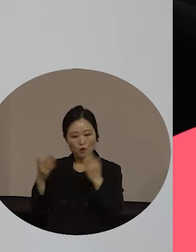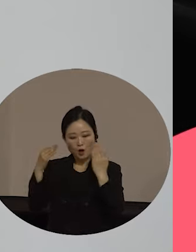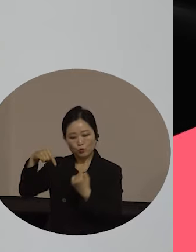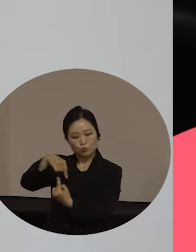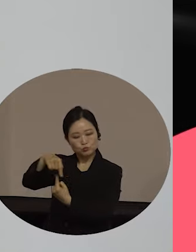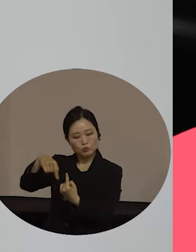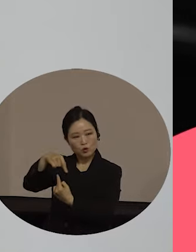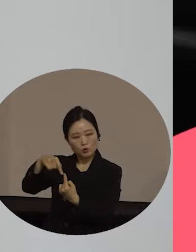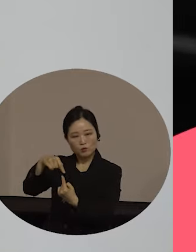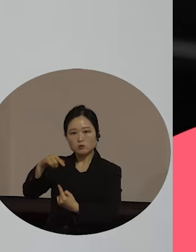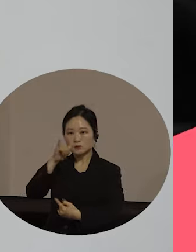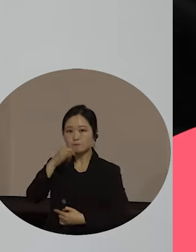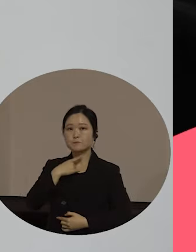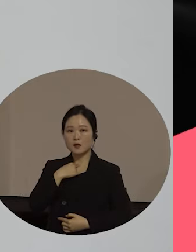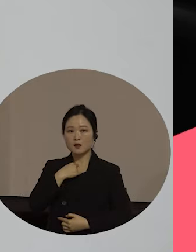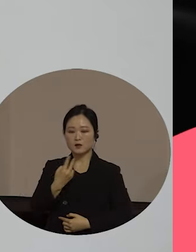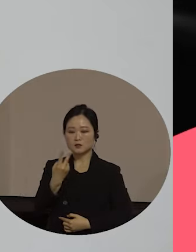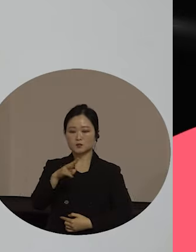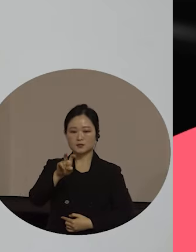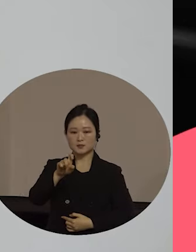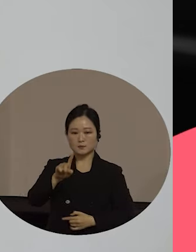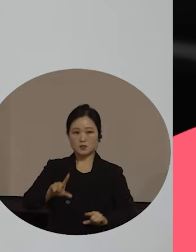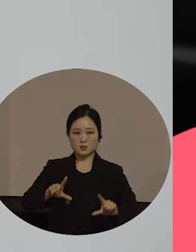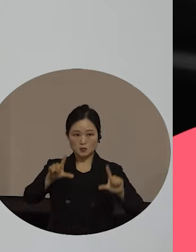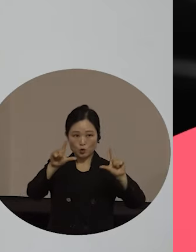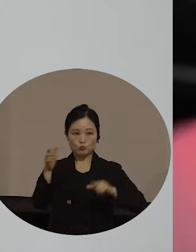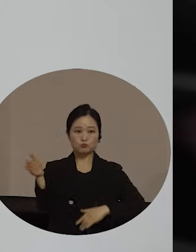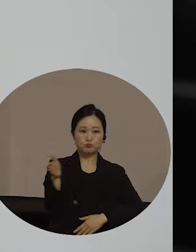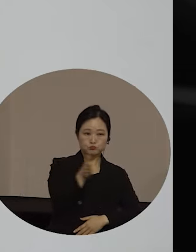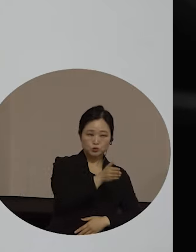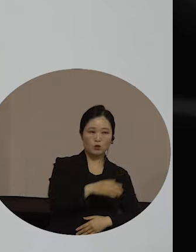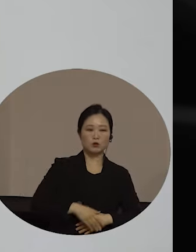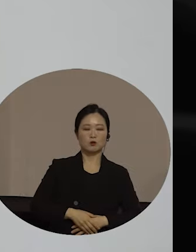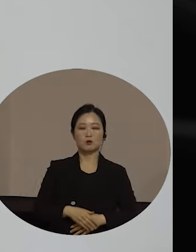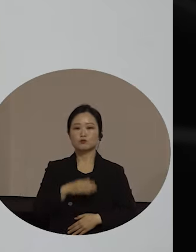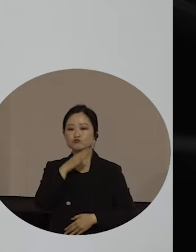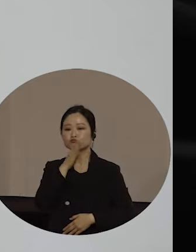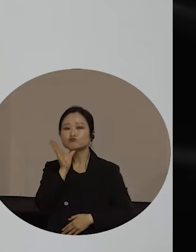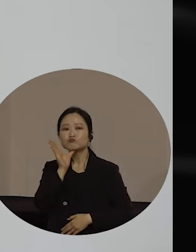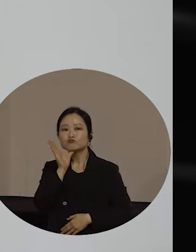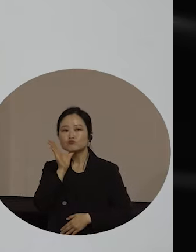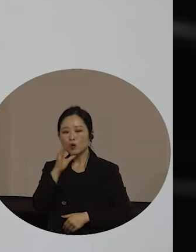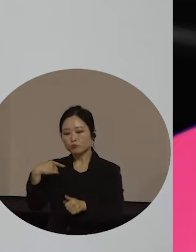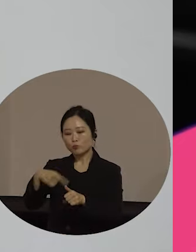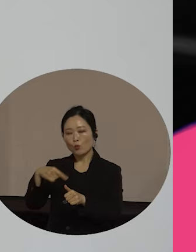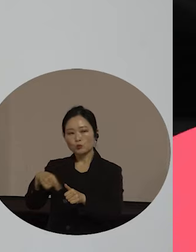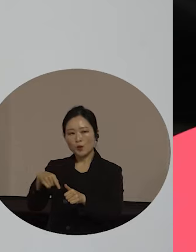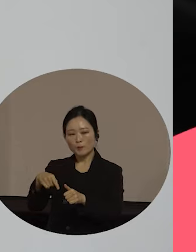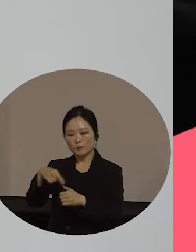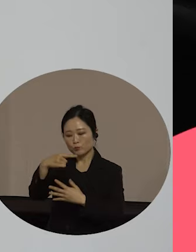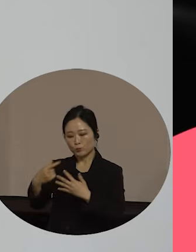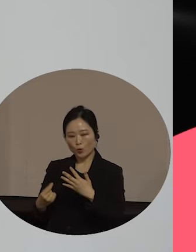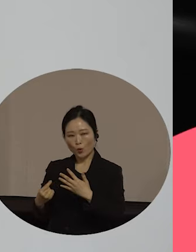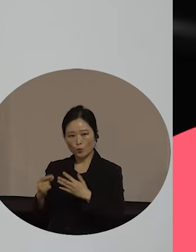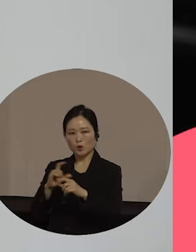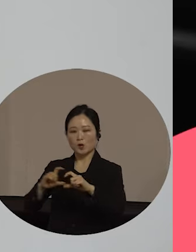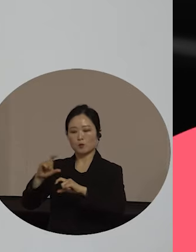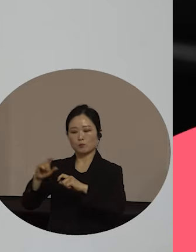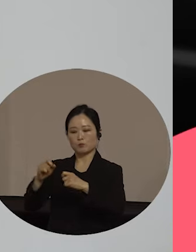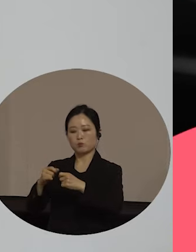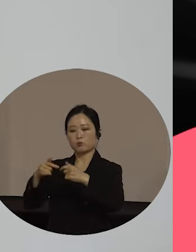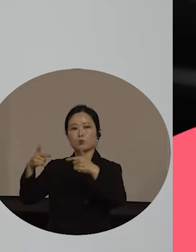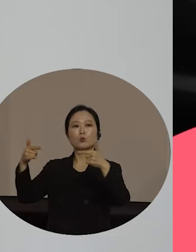있다가 2022년부터 이제 꿈다라 문화예술학교에서 중장년 쪽을 넓히면서 프로그램도 이제 개발도